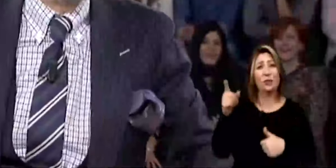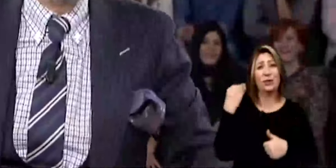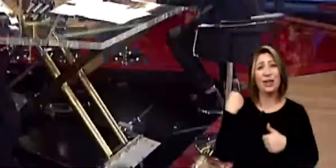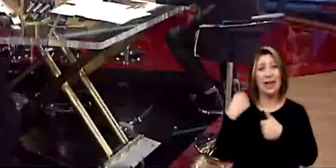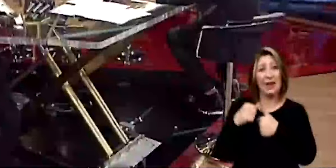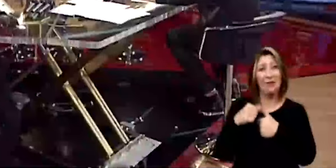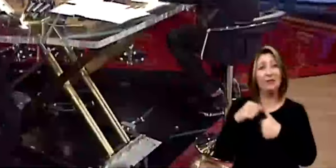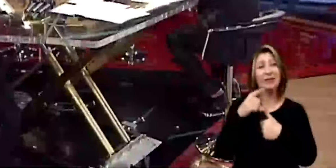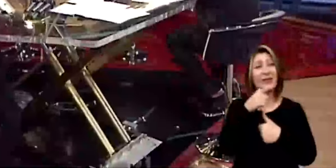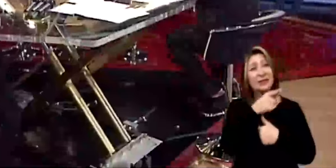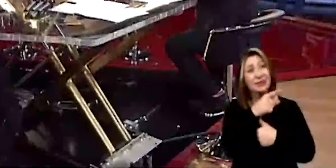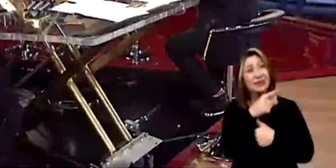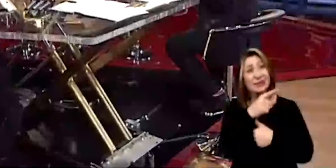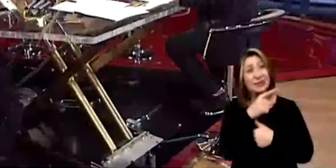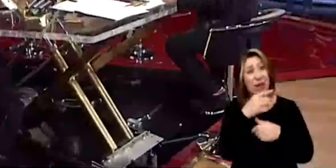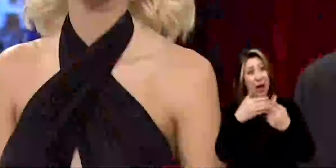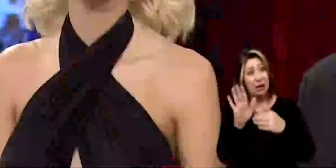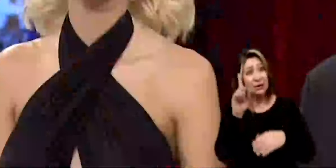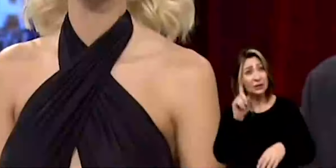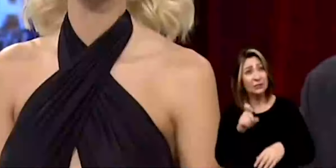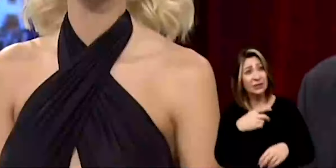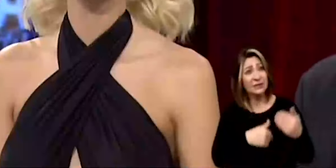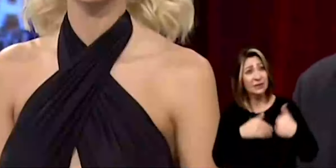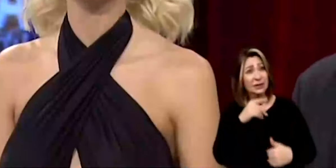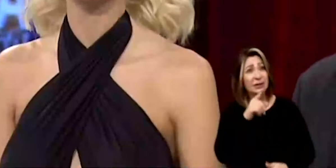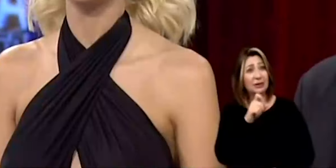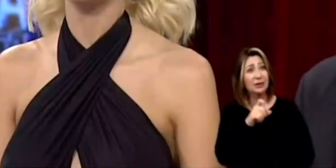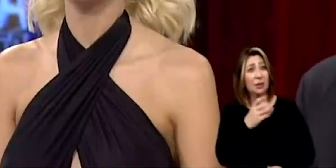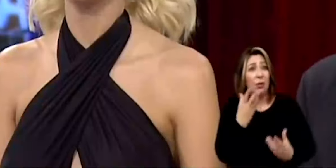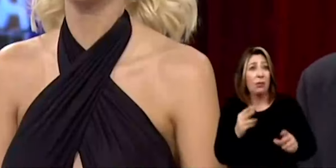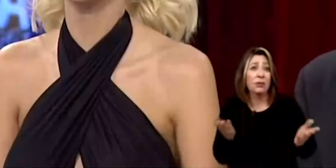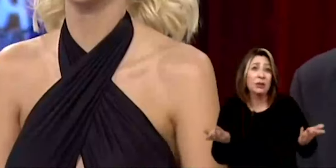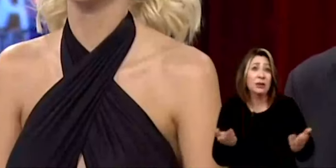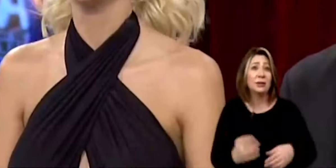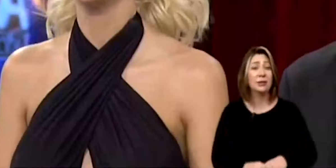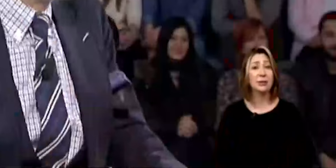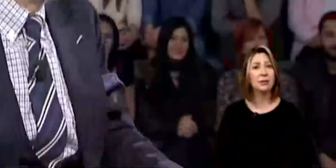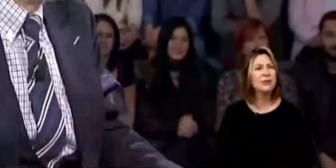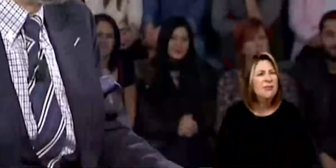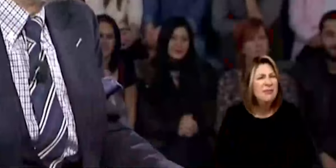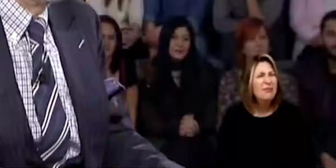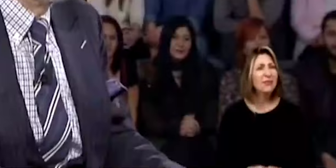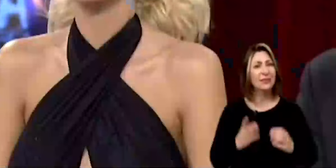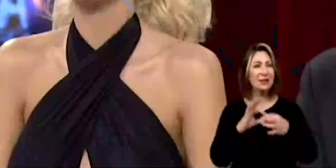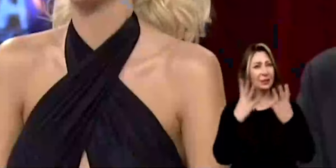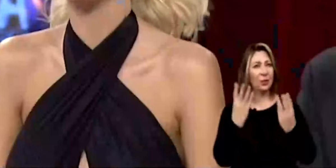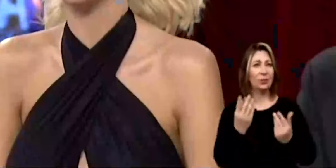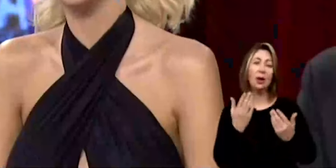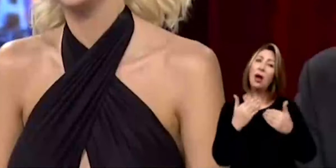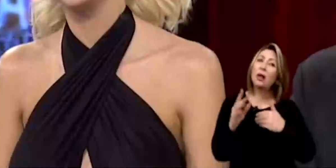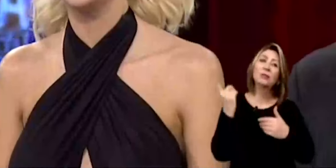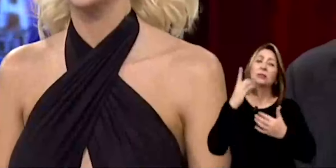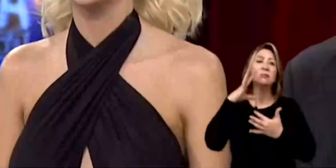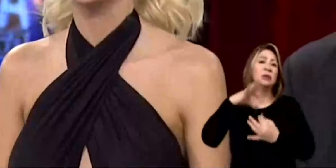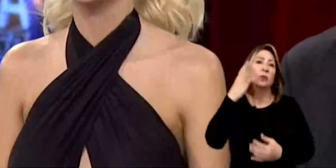de evlisin. Siz ayrıldınız mı bu yakınlarda? Olmadı ki. Nasıl olmadı ki? Ayrılabileceğim biri